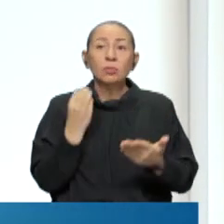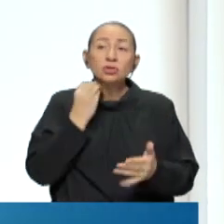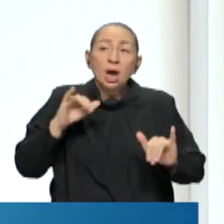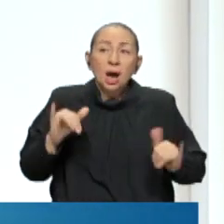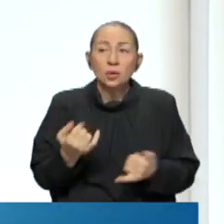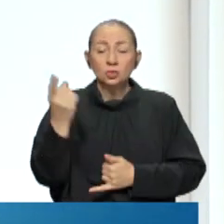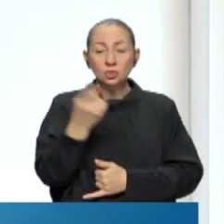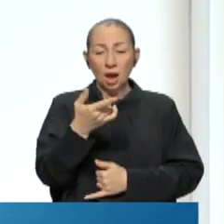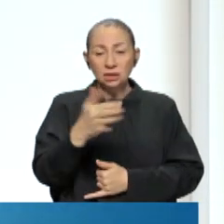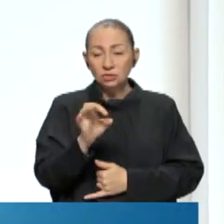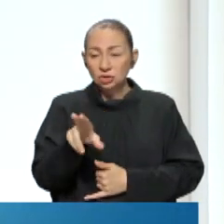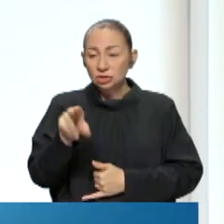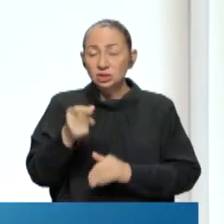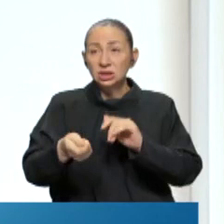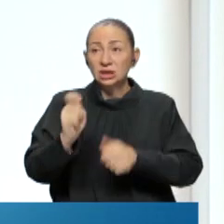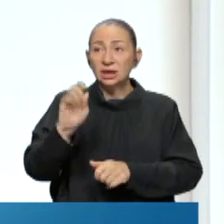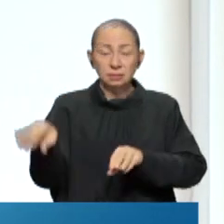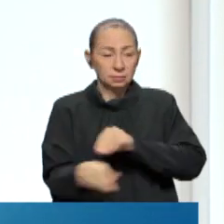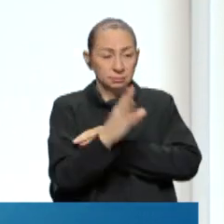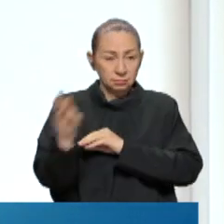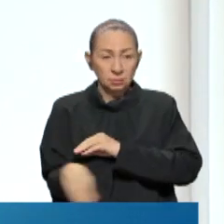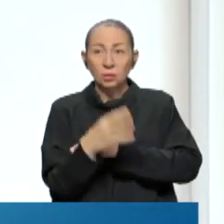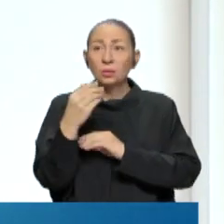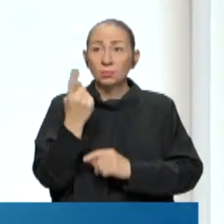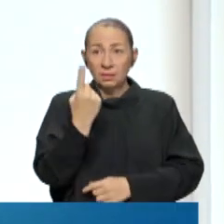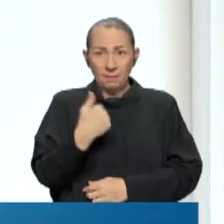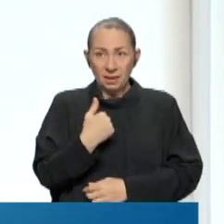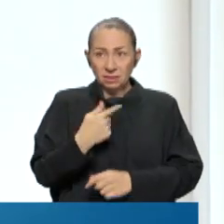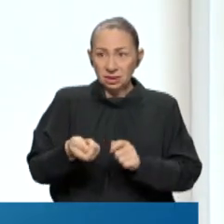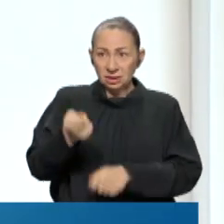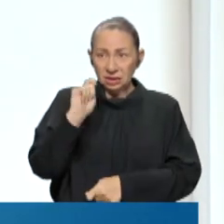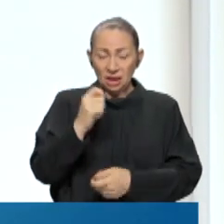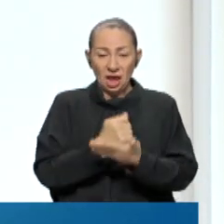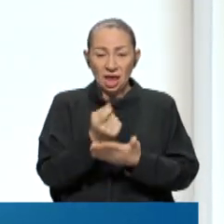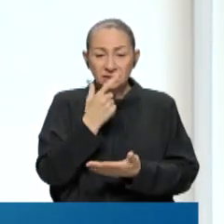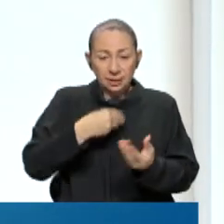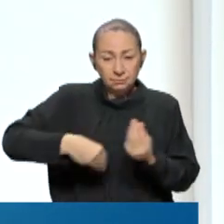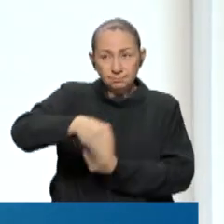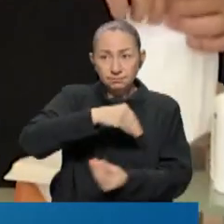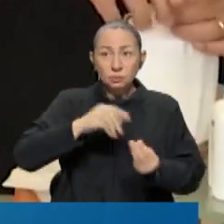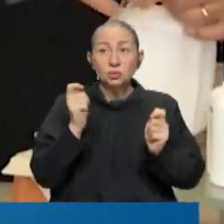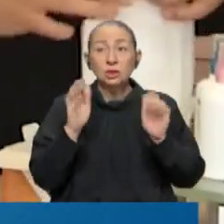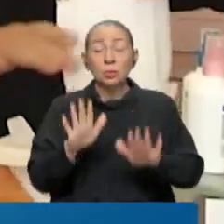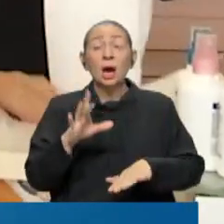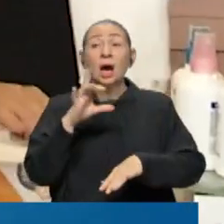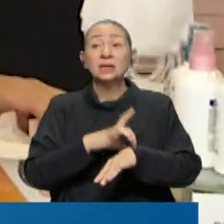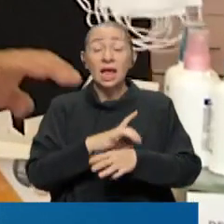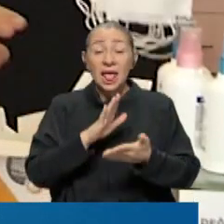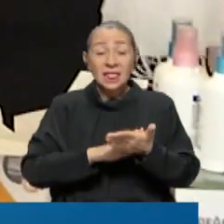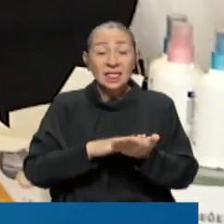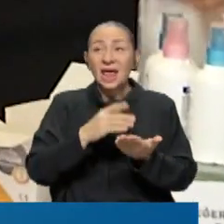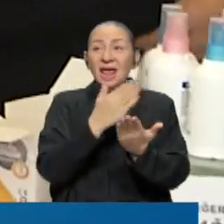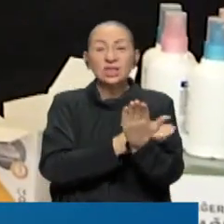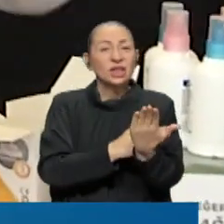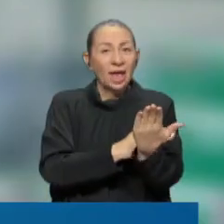batağında %60 %70 oranında Kredi kullanıyoruz ki Bunlardan biri de benim kredi çekip eczanemize döndürmek zorunda kalıyoruz Bunlar ellerinde